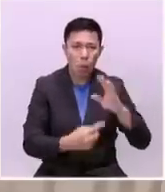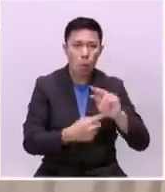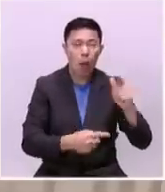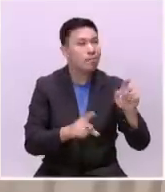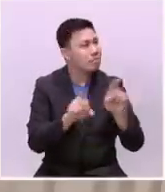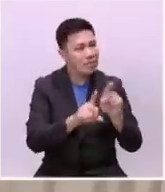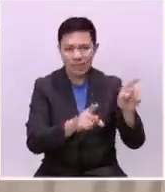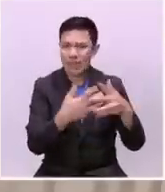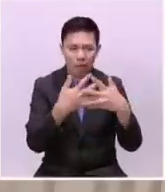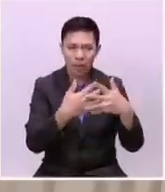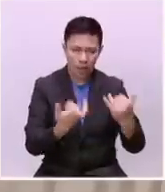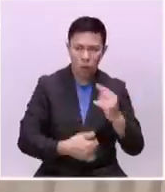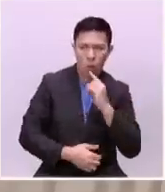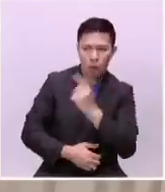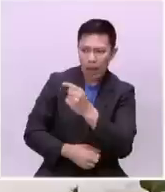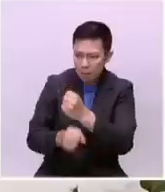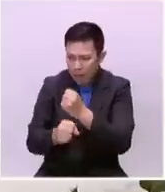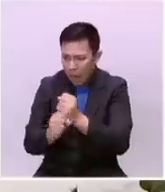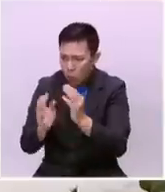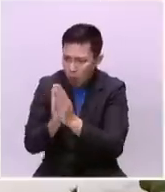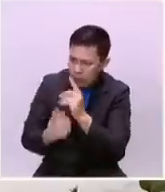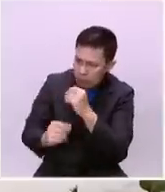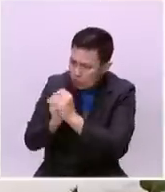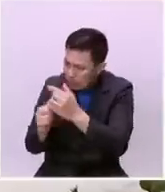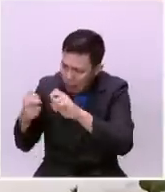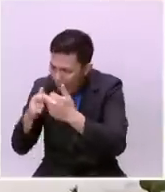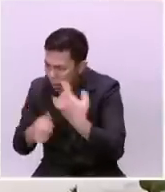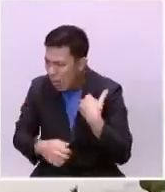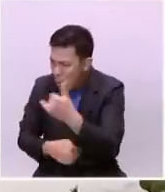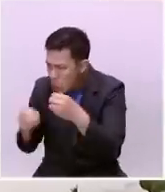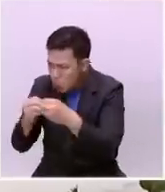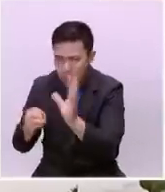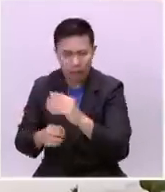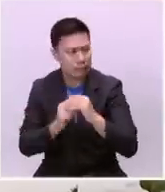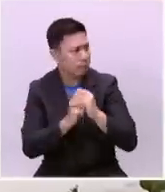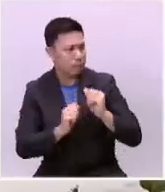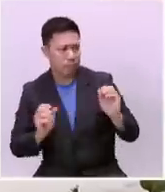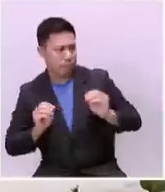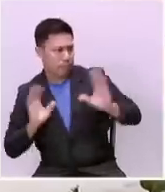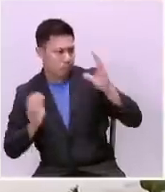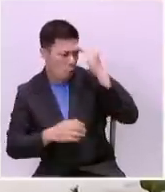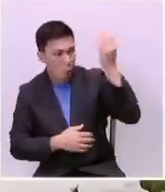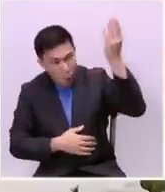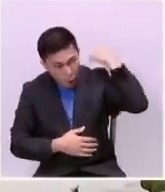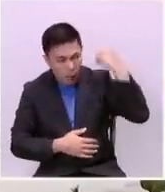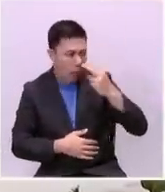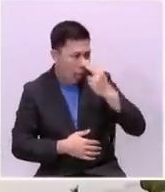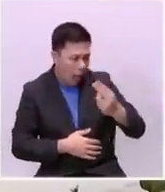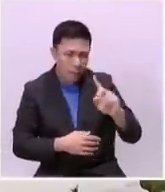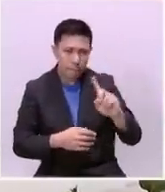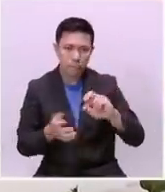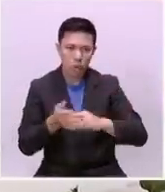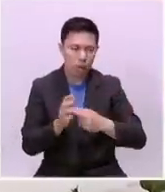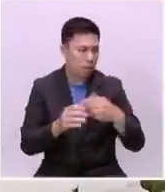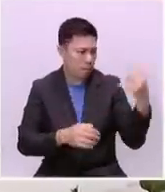หรัฐเนี่ยไม่ควรจะมาแทรกแซงกิจการภายในของจีนจีนขอคัดค้านอย่างเต็มที่และที่ผ่านมาก็แสดงให้เห็นมาโดยตลอดนะคะว่าคัดค้านต่อ